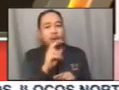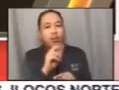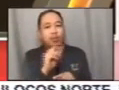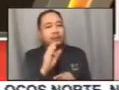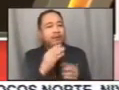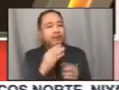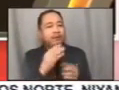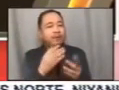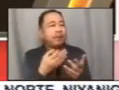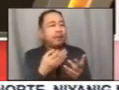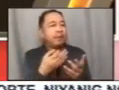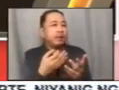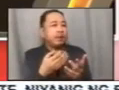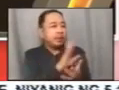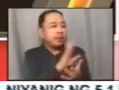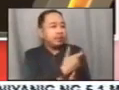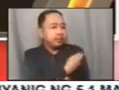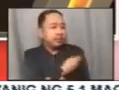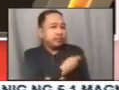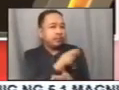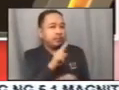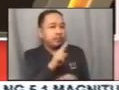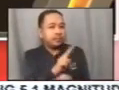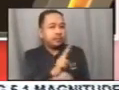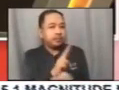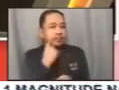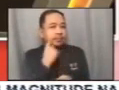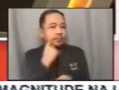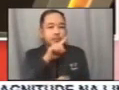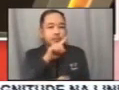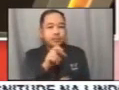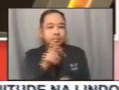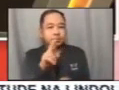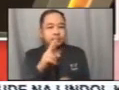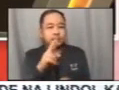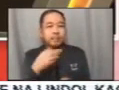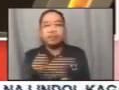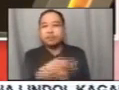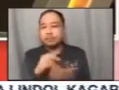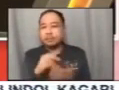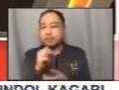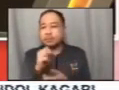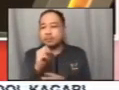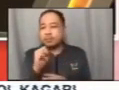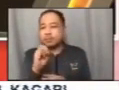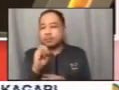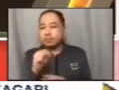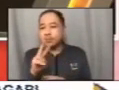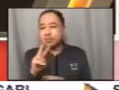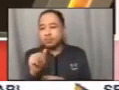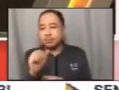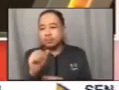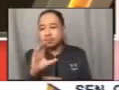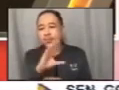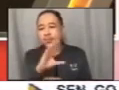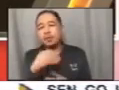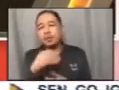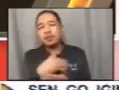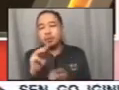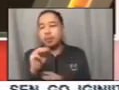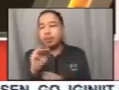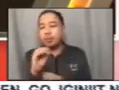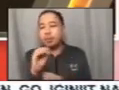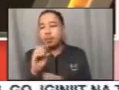sa India manufactured. Although ang manufacturing rights niya galing palagay ko sa AstraZeneca na the